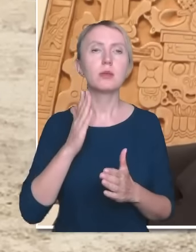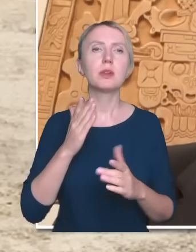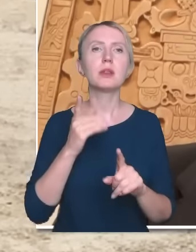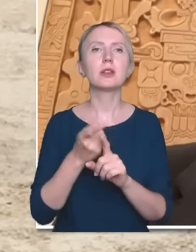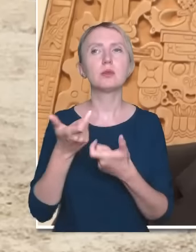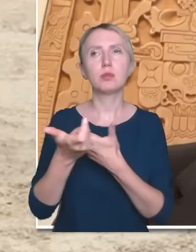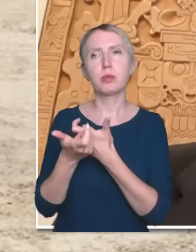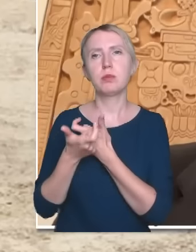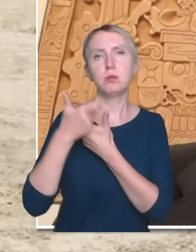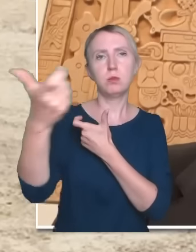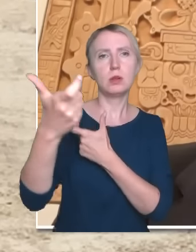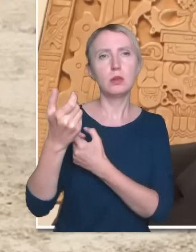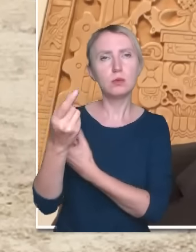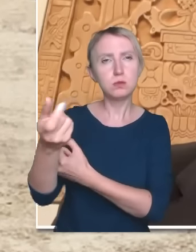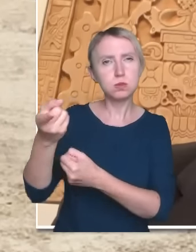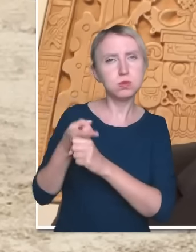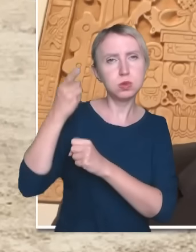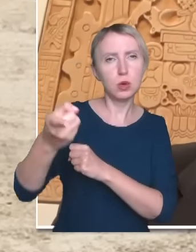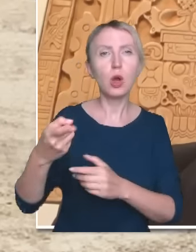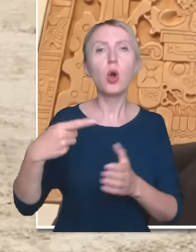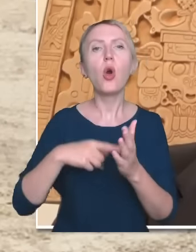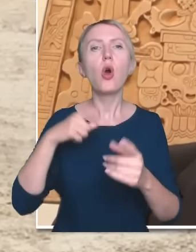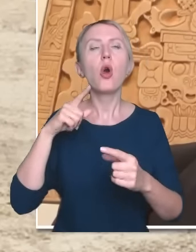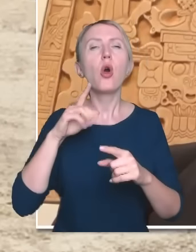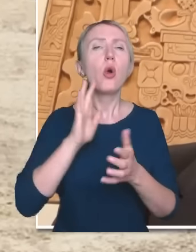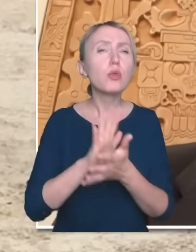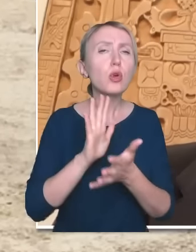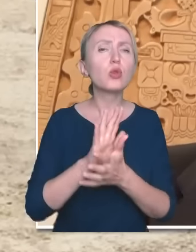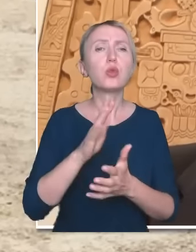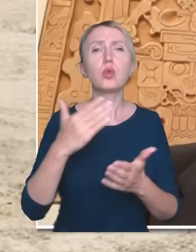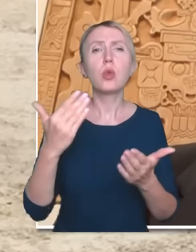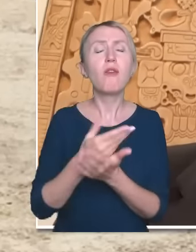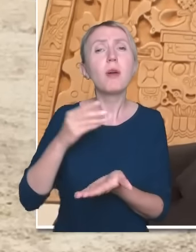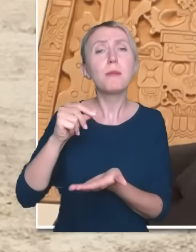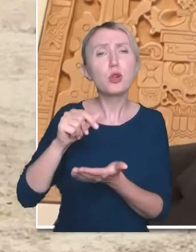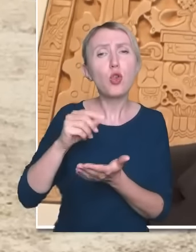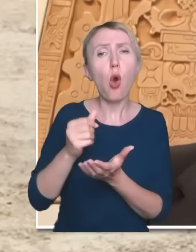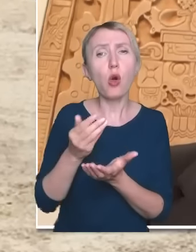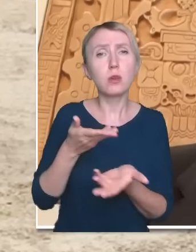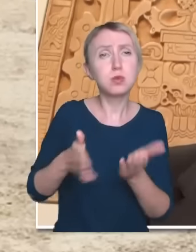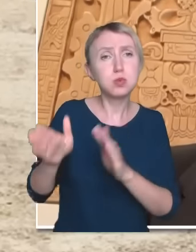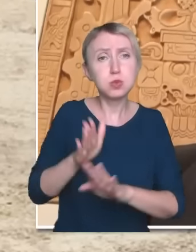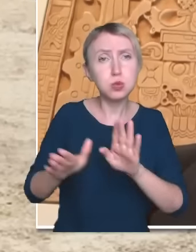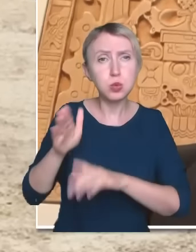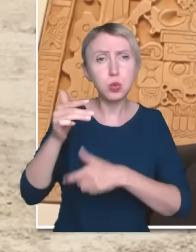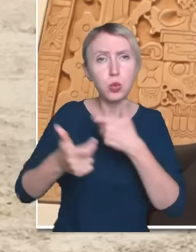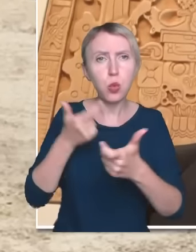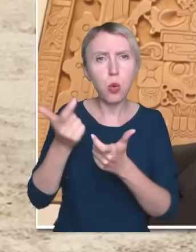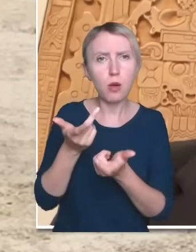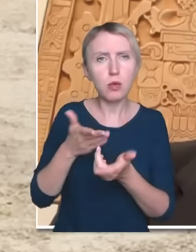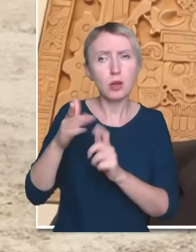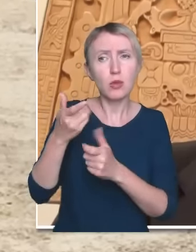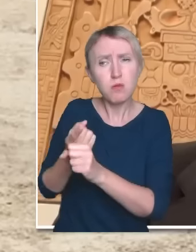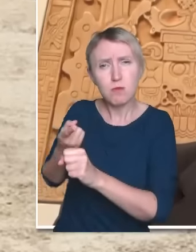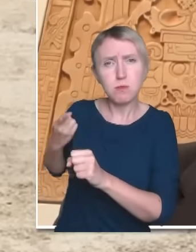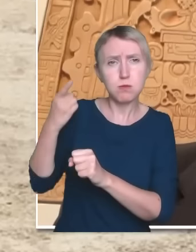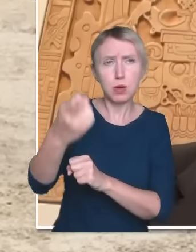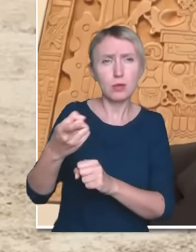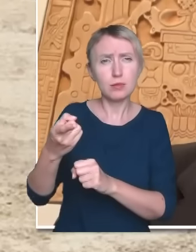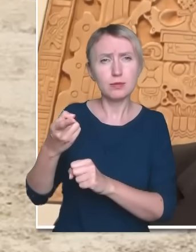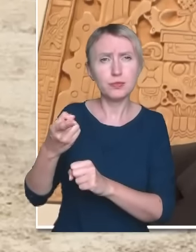To jest związane z produkcją nowoczesnych prochów i formowania z tych prochów ładunków, dzięki którym pocisk